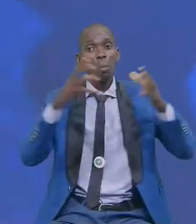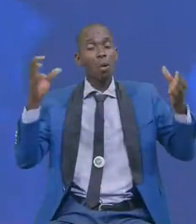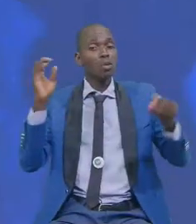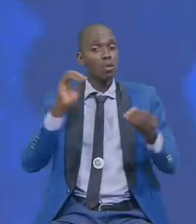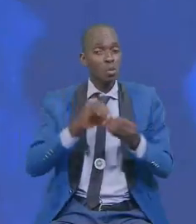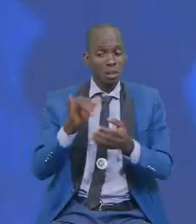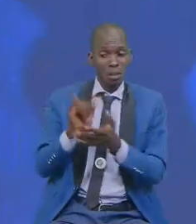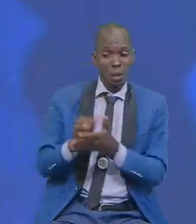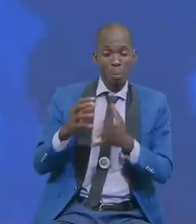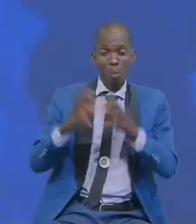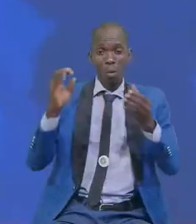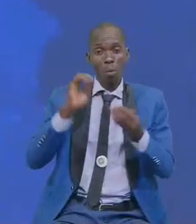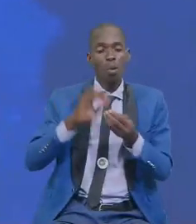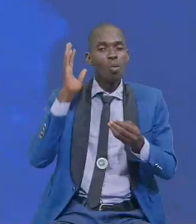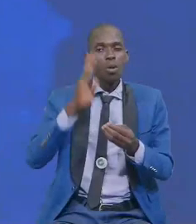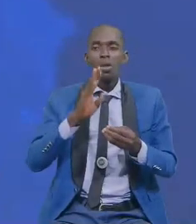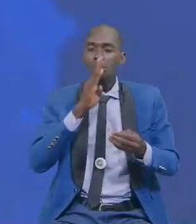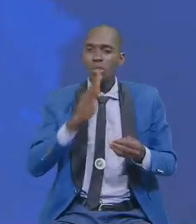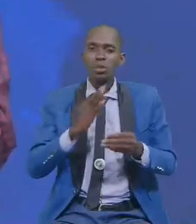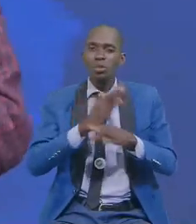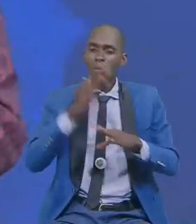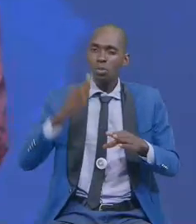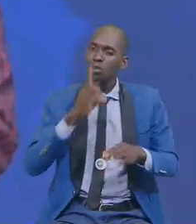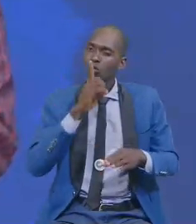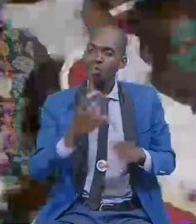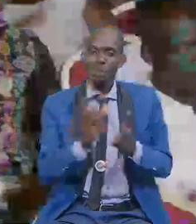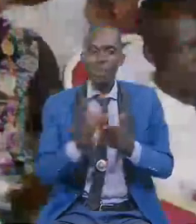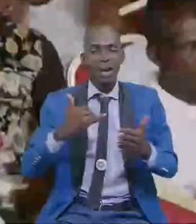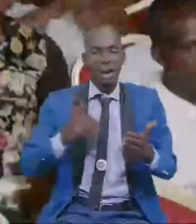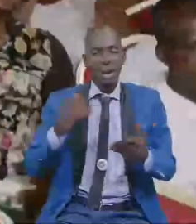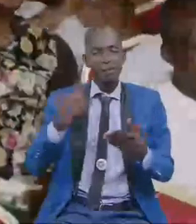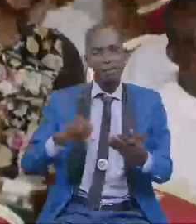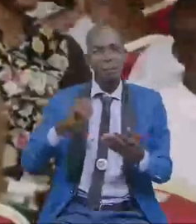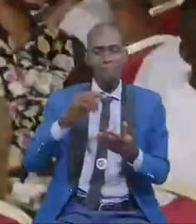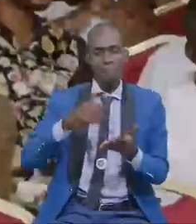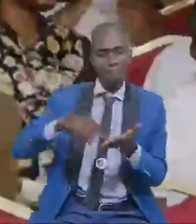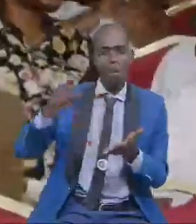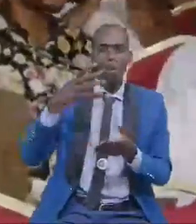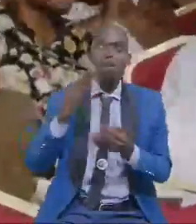billets authentiques qui ont la marque du ciel dessus.